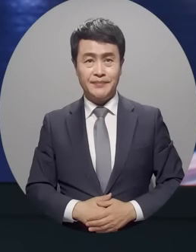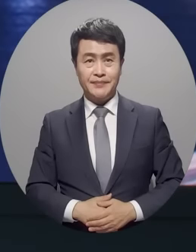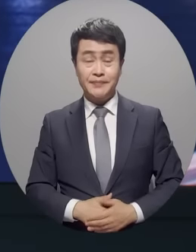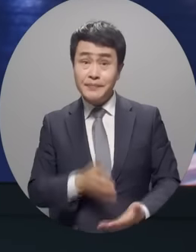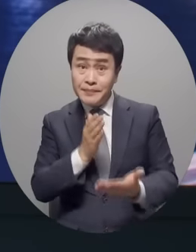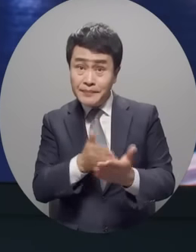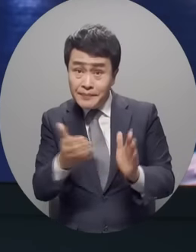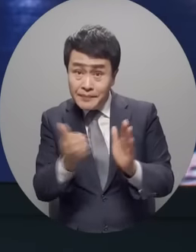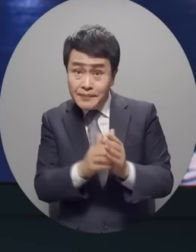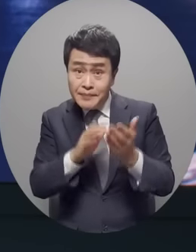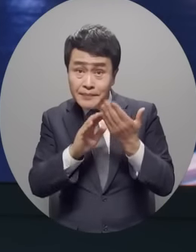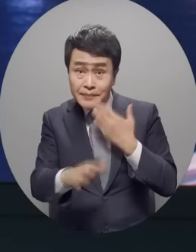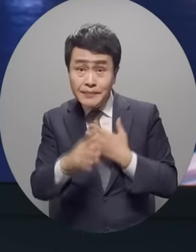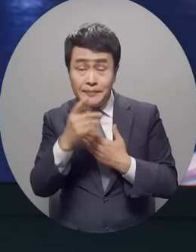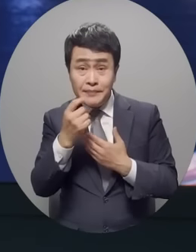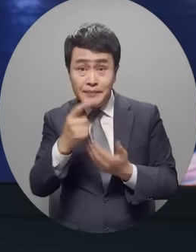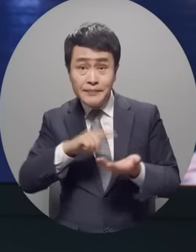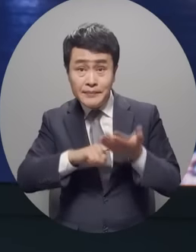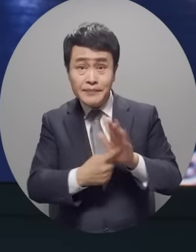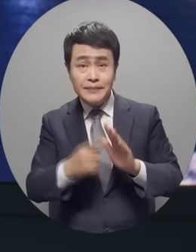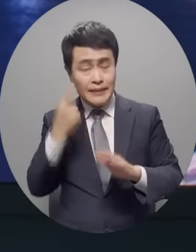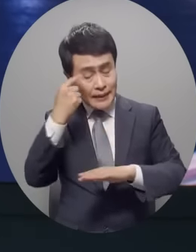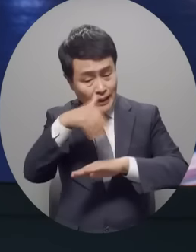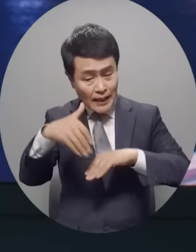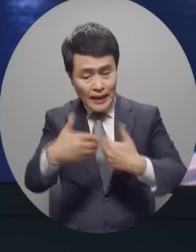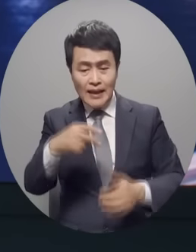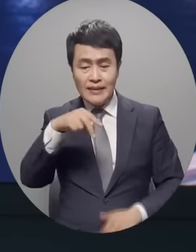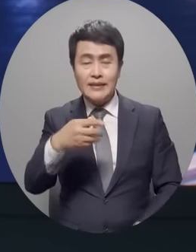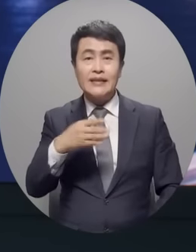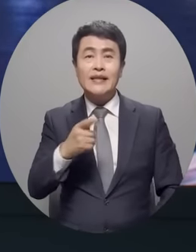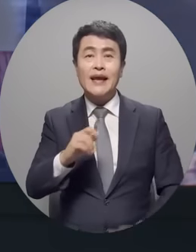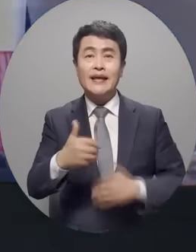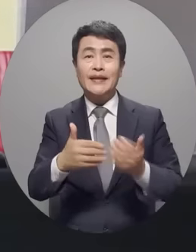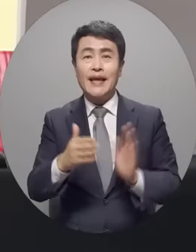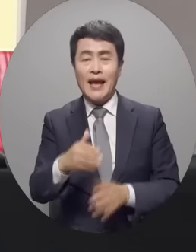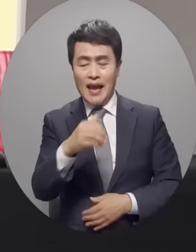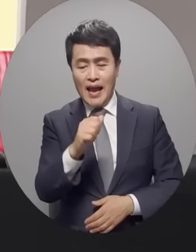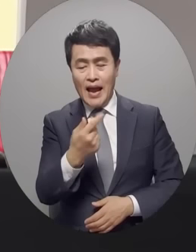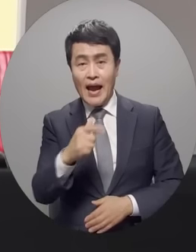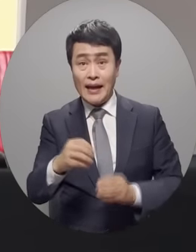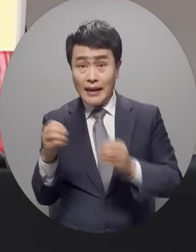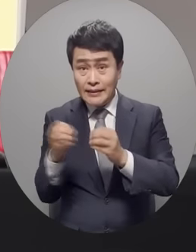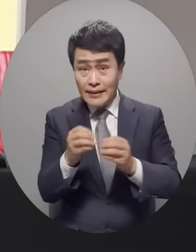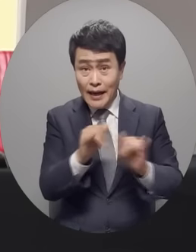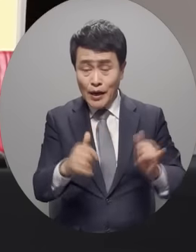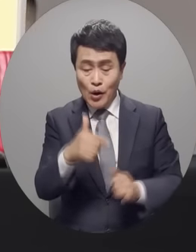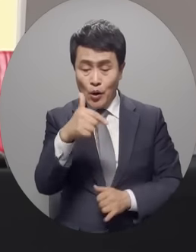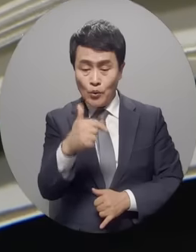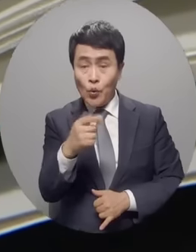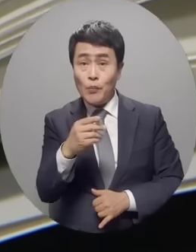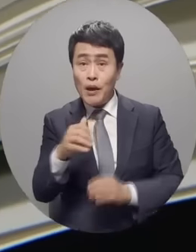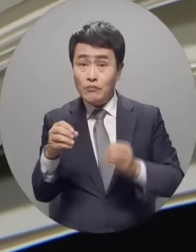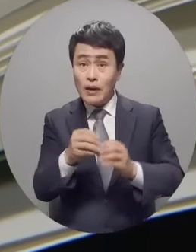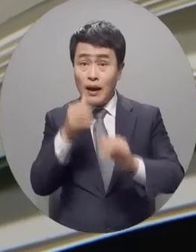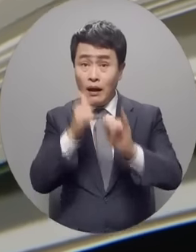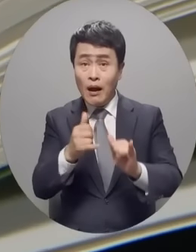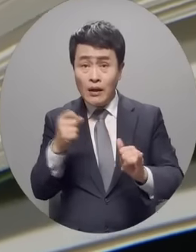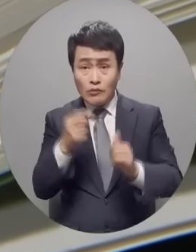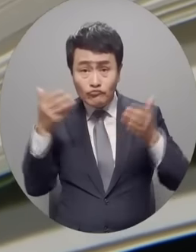잠시 후 뉴스데스크에 이어 방송되는 탐사기획 스트레이트는 한강 작가의 노벨 문학상 수상과 이로 인해 다시